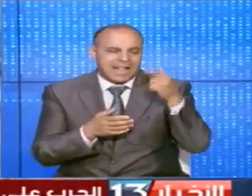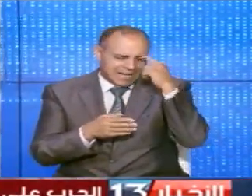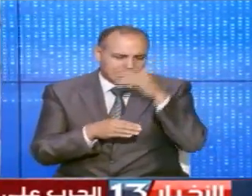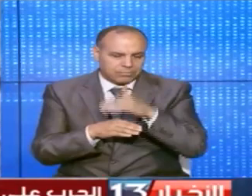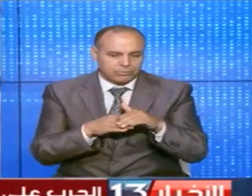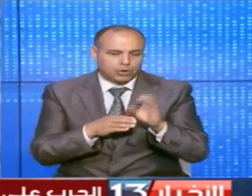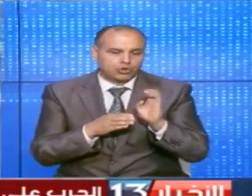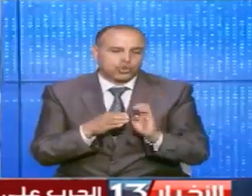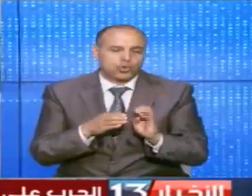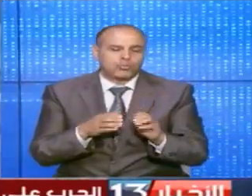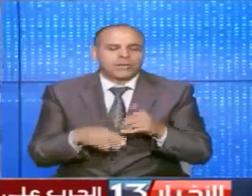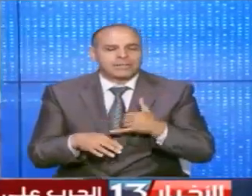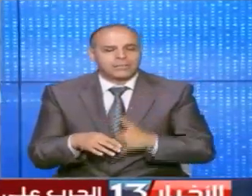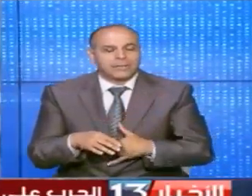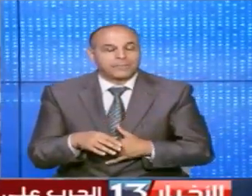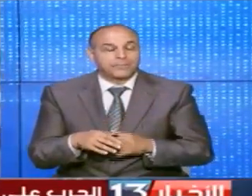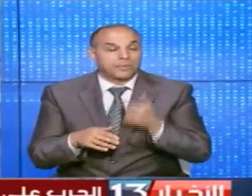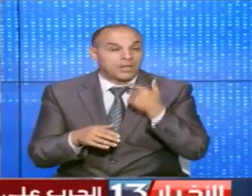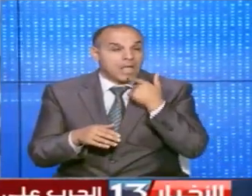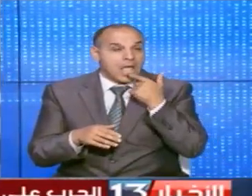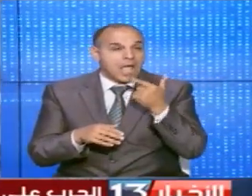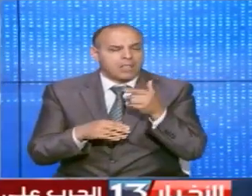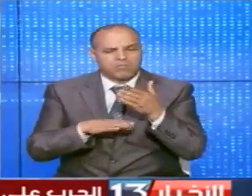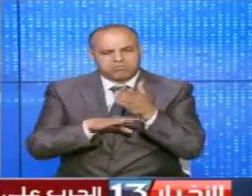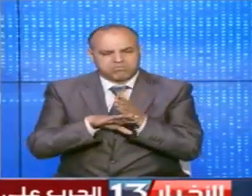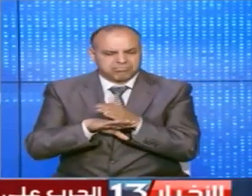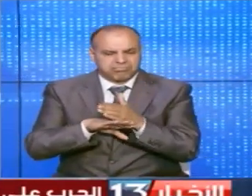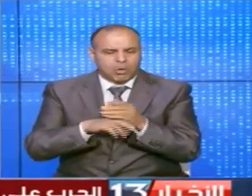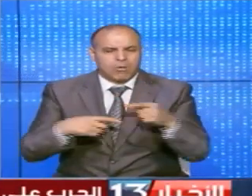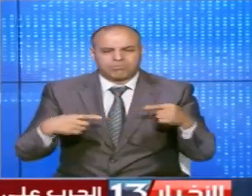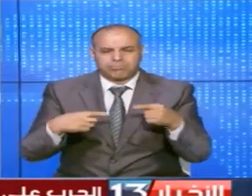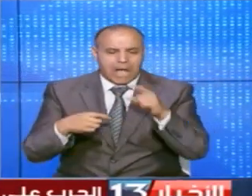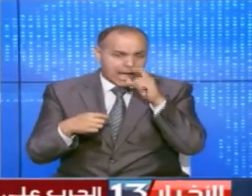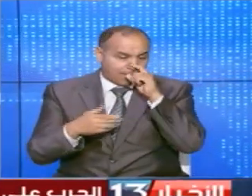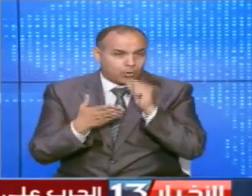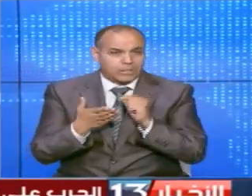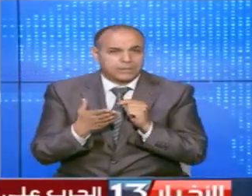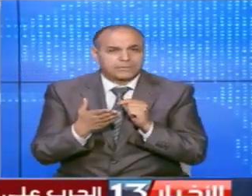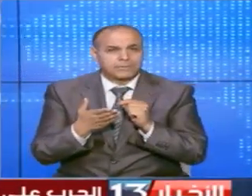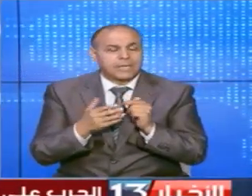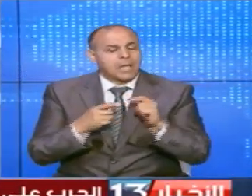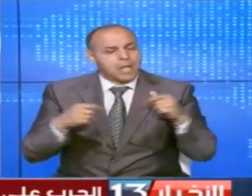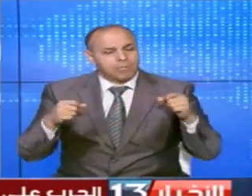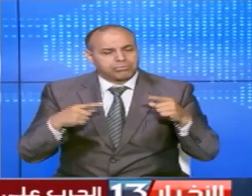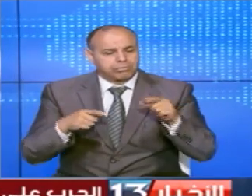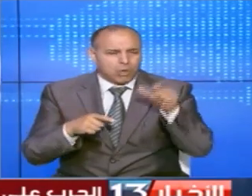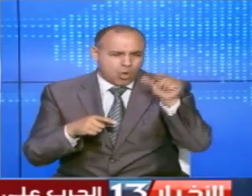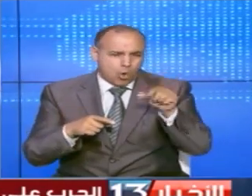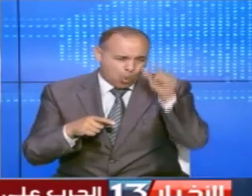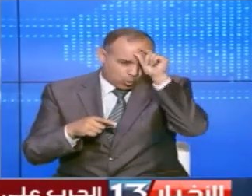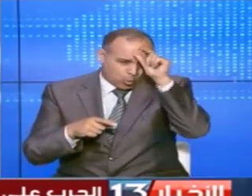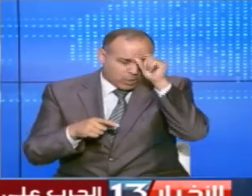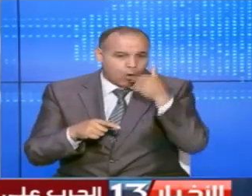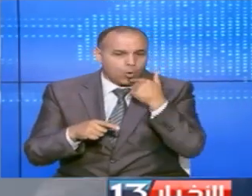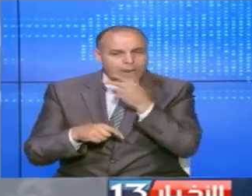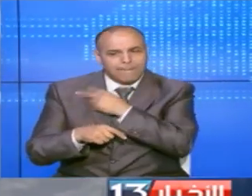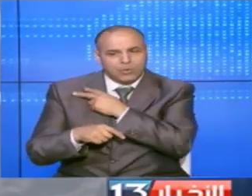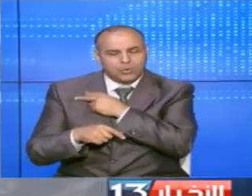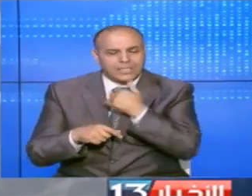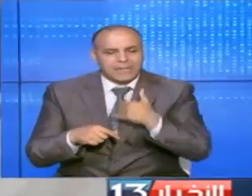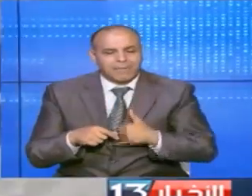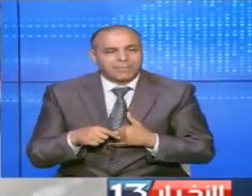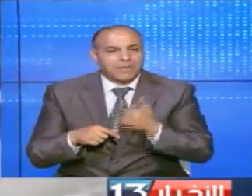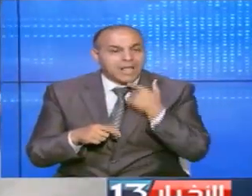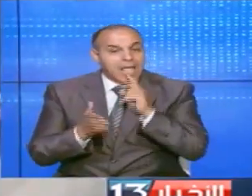جنوب البلاد والذي احدى احدث انشقاقا داخل التحالف العربي الذي يحارب الحوثيين وفق مسؤولين يمنيين